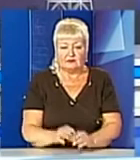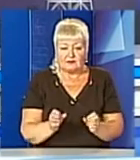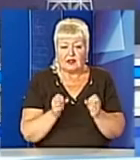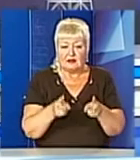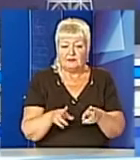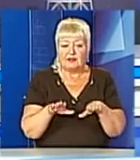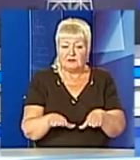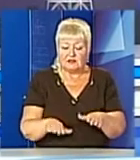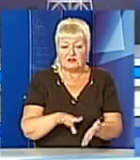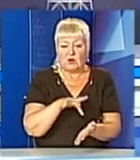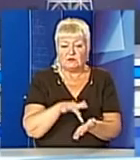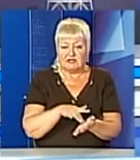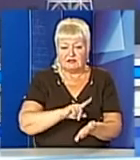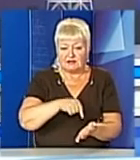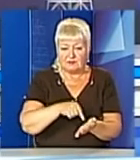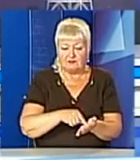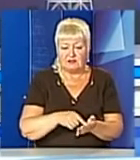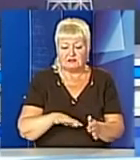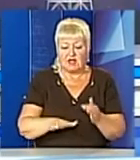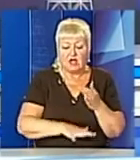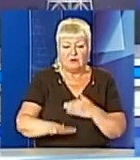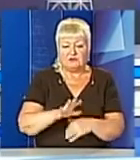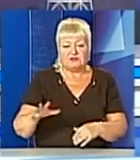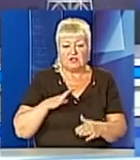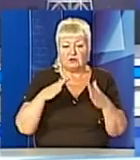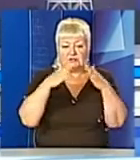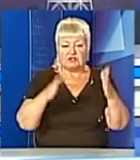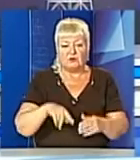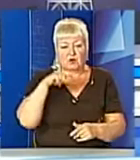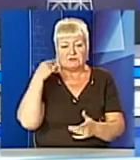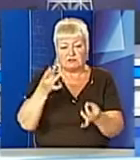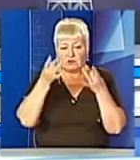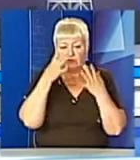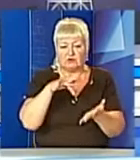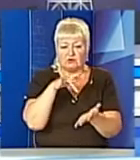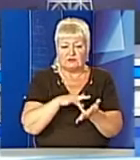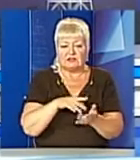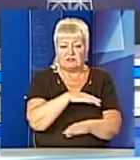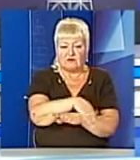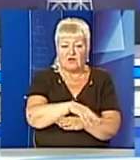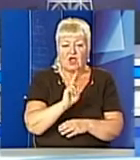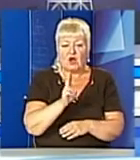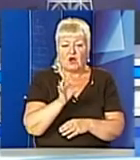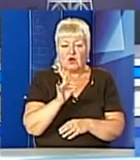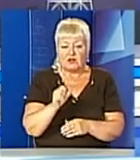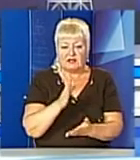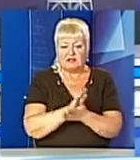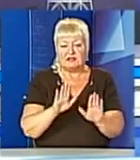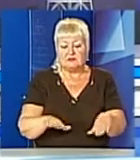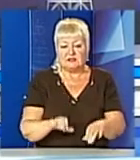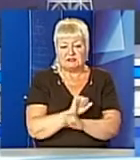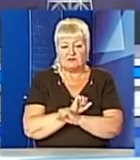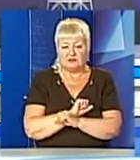Притон у центрі міста. Подвір'я колишньої будівлі Російського культурного центру на Короленка у Львові стало місцем відпочинку